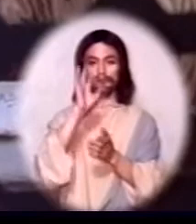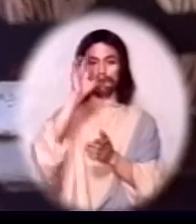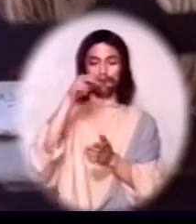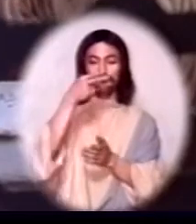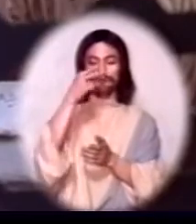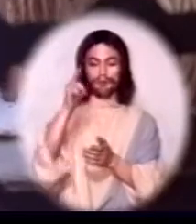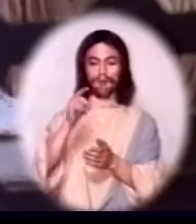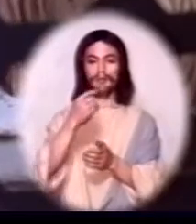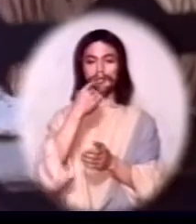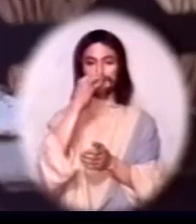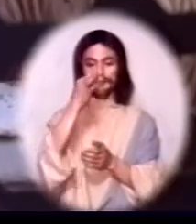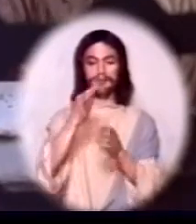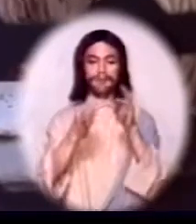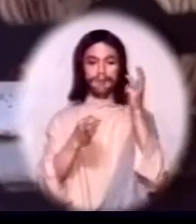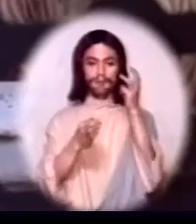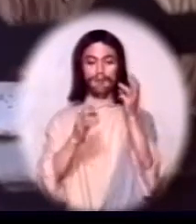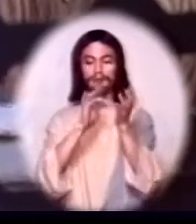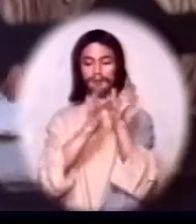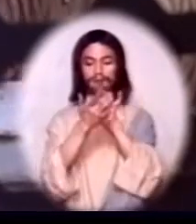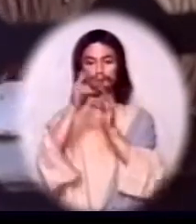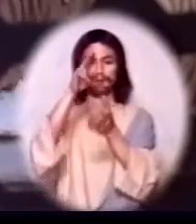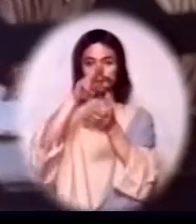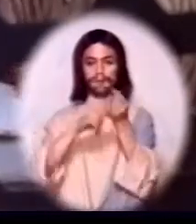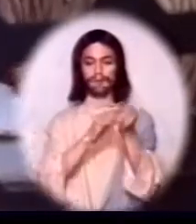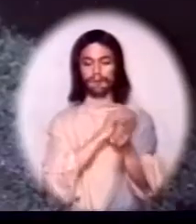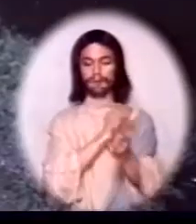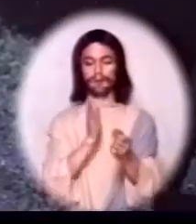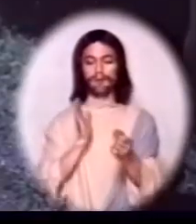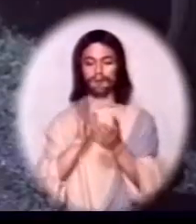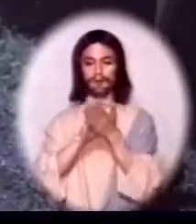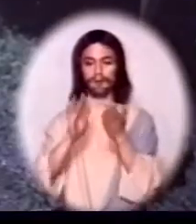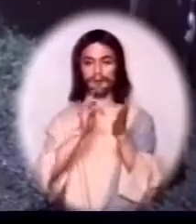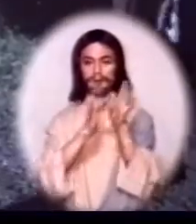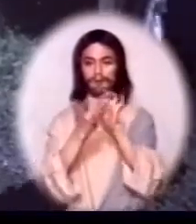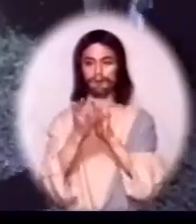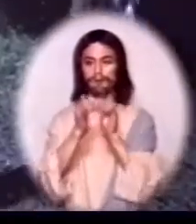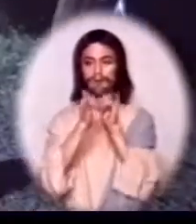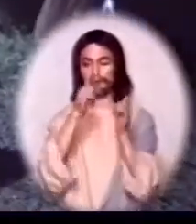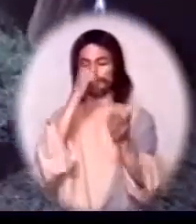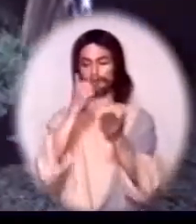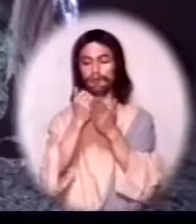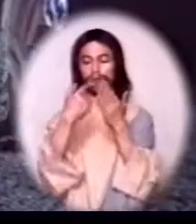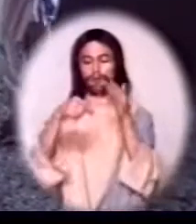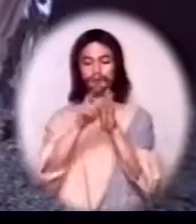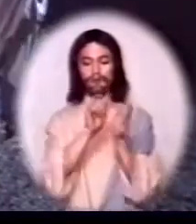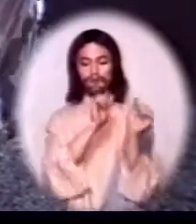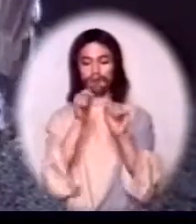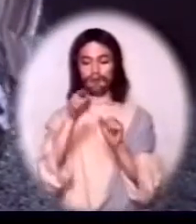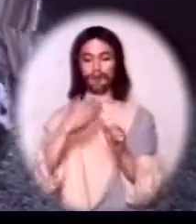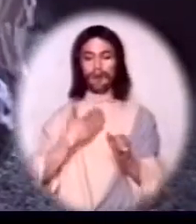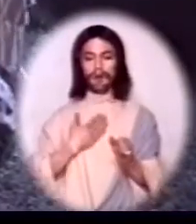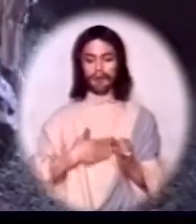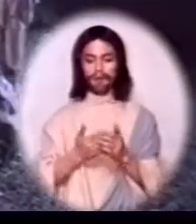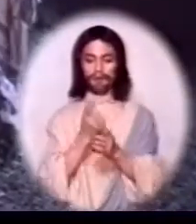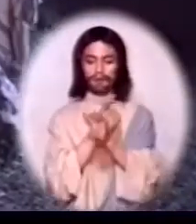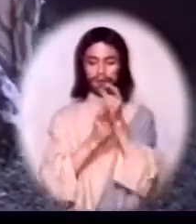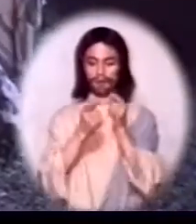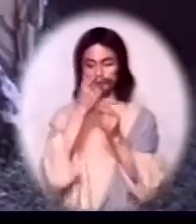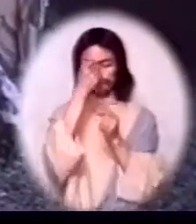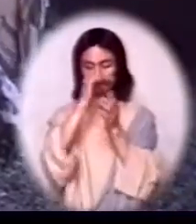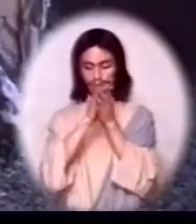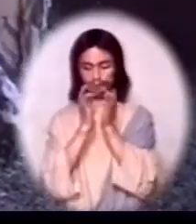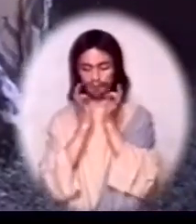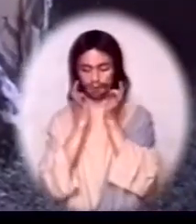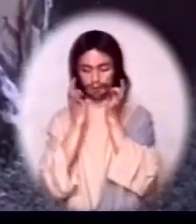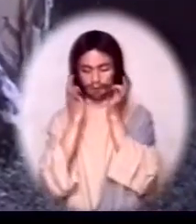가룟 유다는 은삼십에 예수를 배반했습니다. 예수께서는 사람의 죄를 위하여 죽으실 것을 아시고 더욱